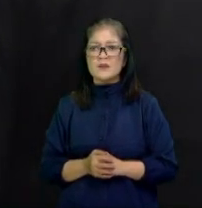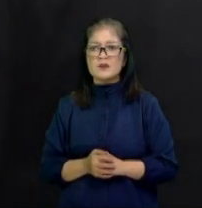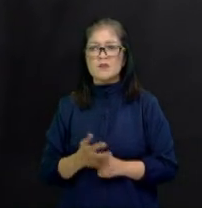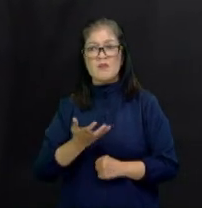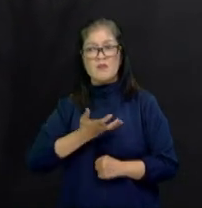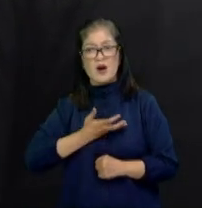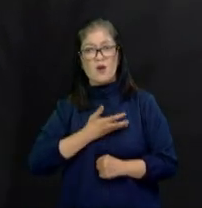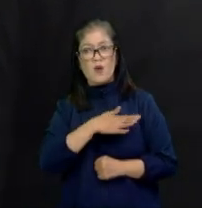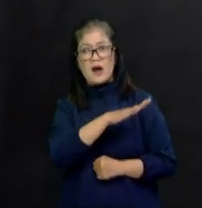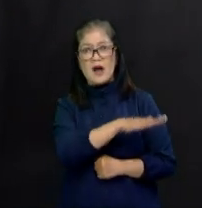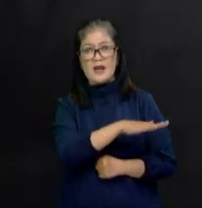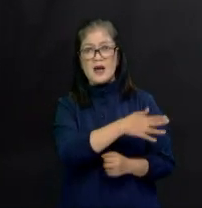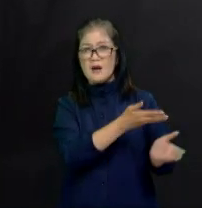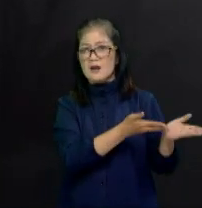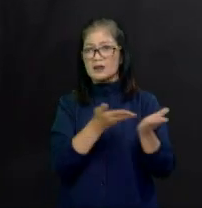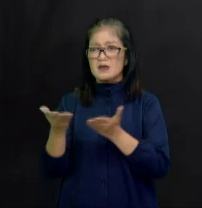Terus? Sambat?